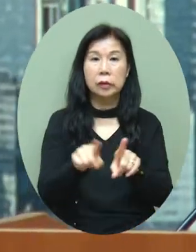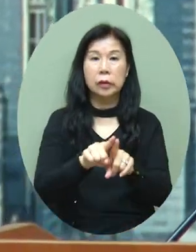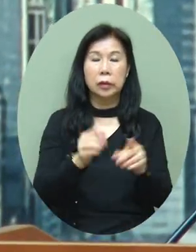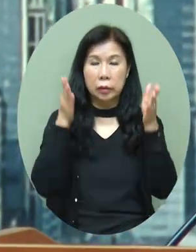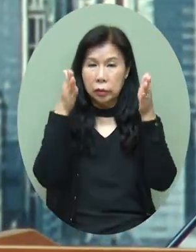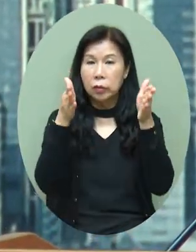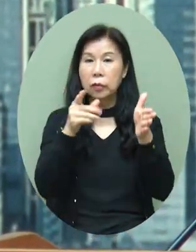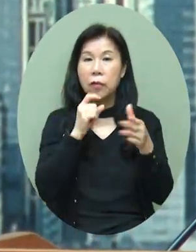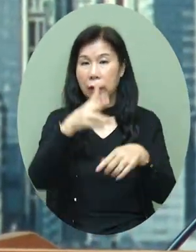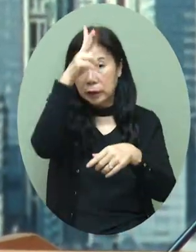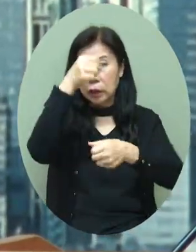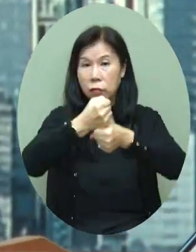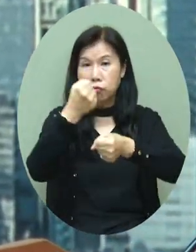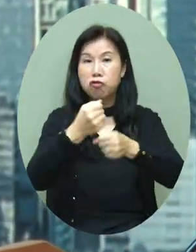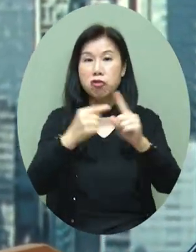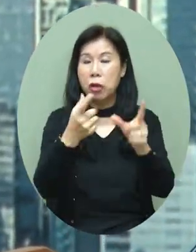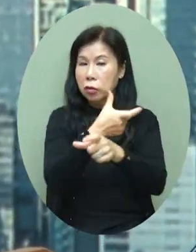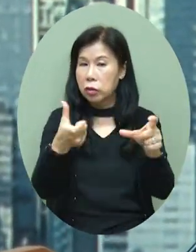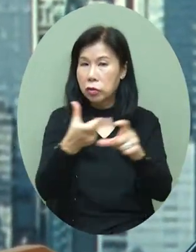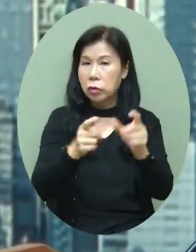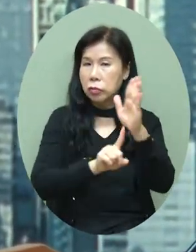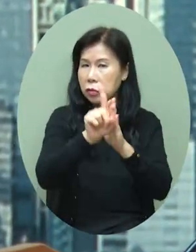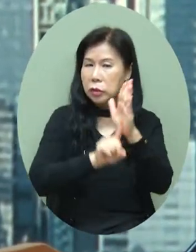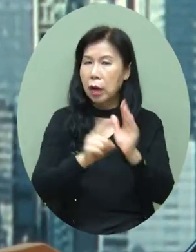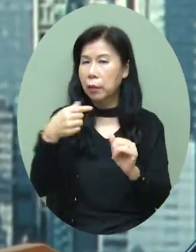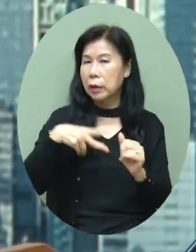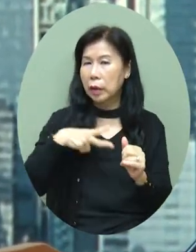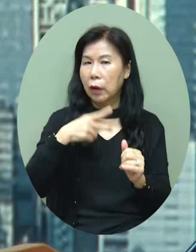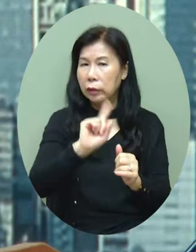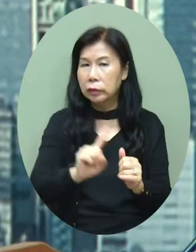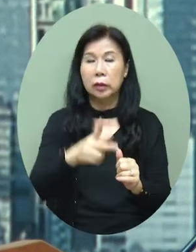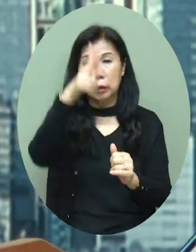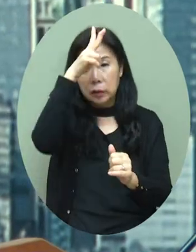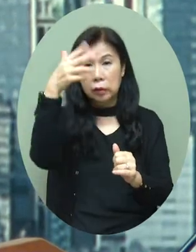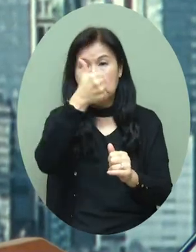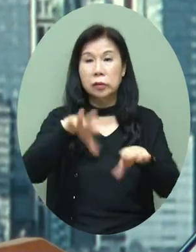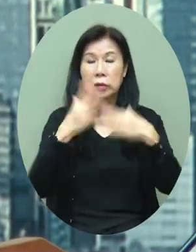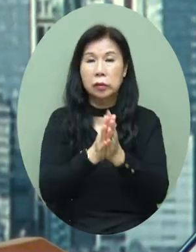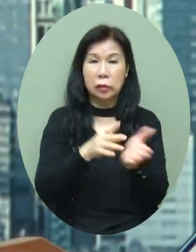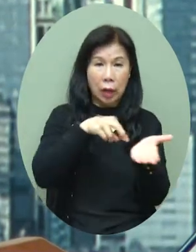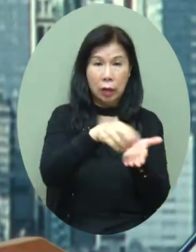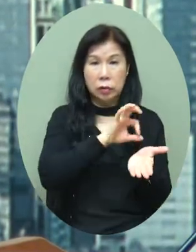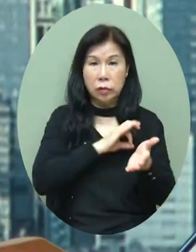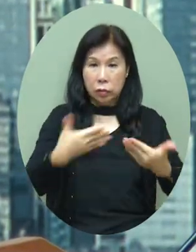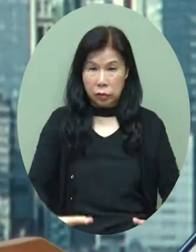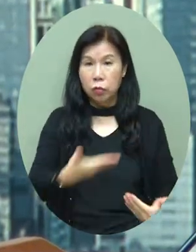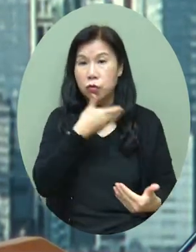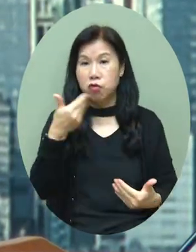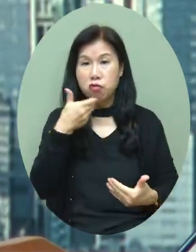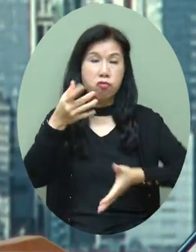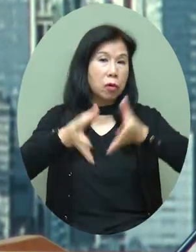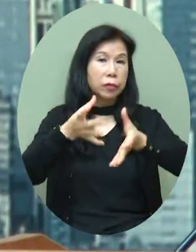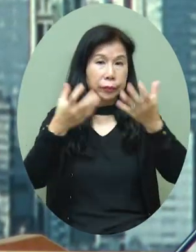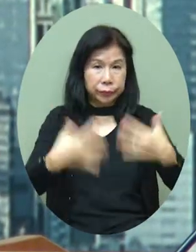留意公務員薪酬調整呢一個工作。行政長官會同行政會議喺今日上午嘅會議